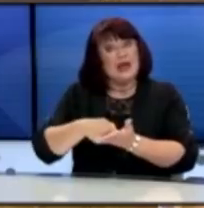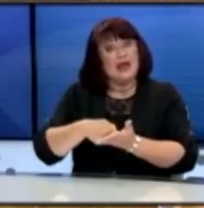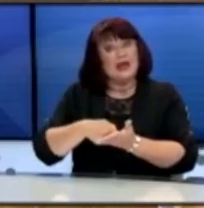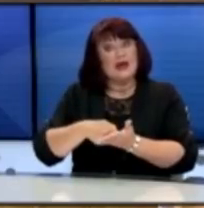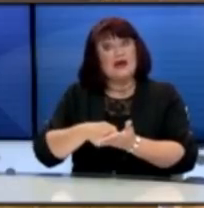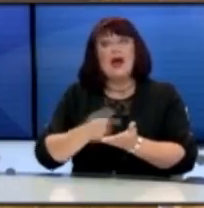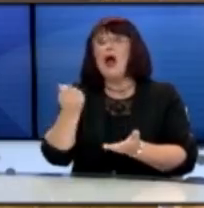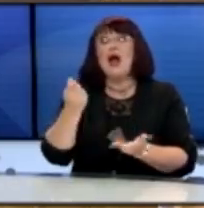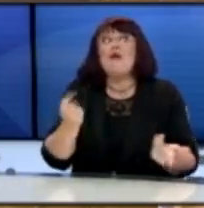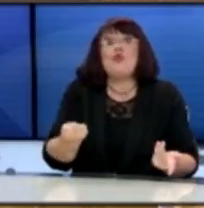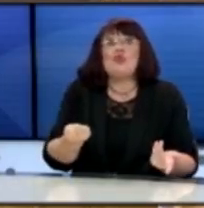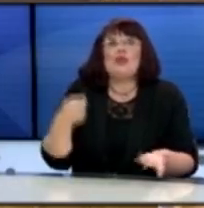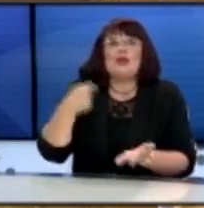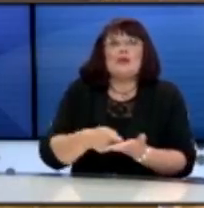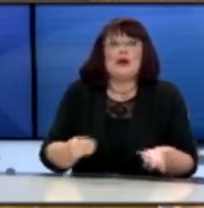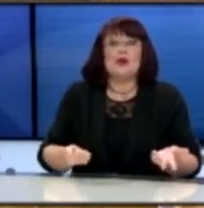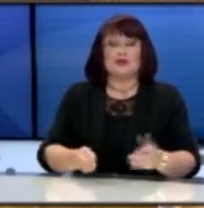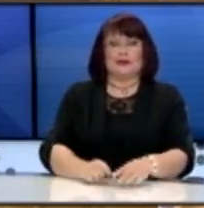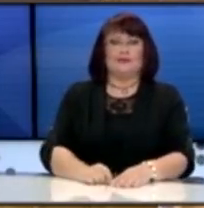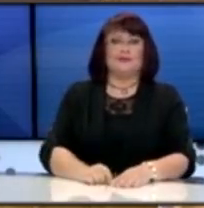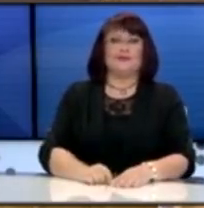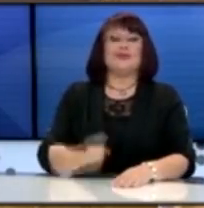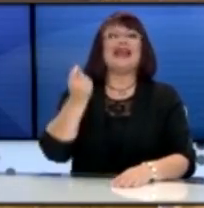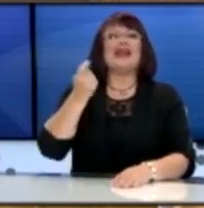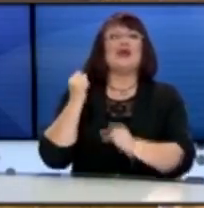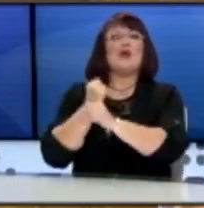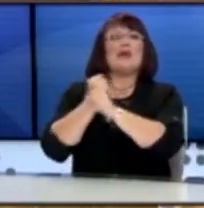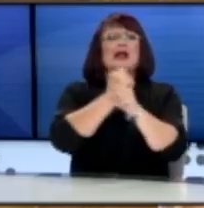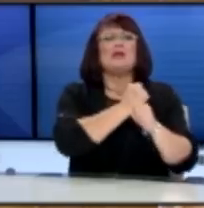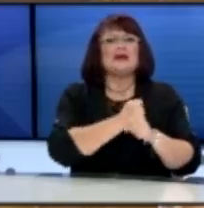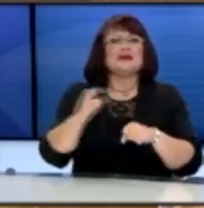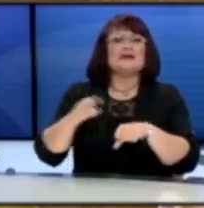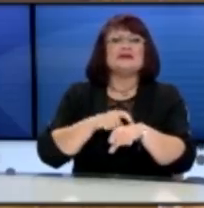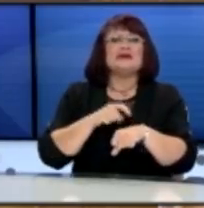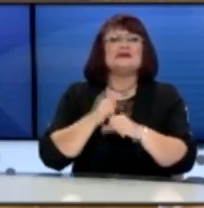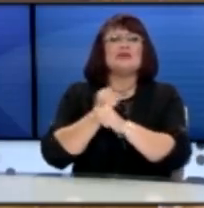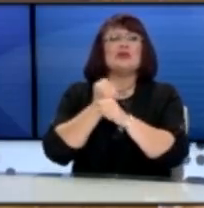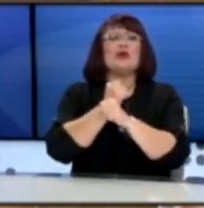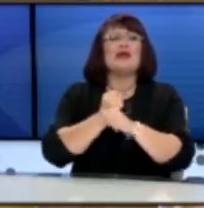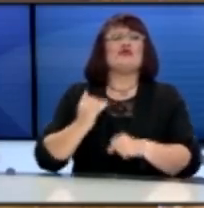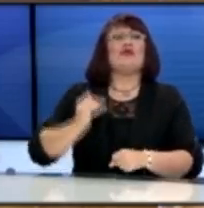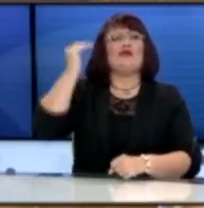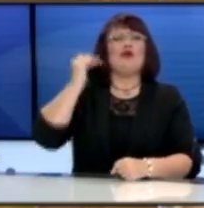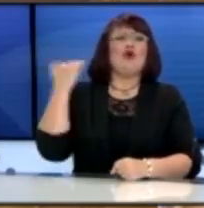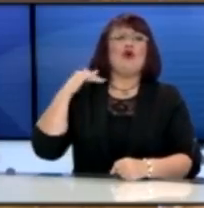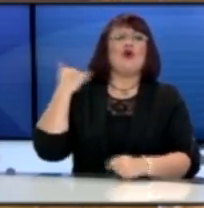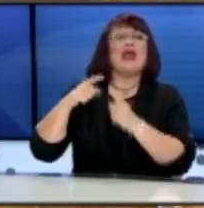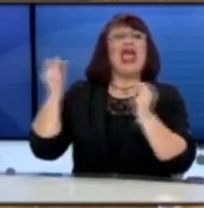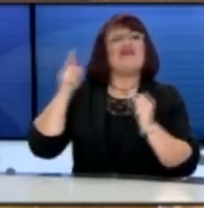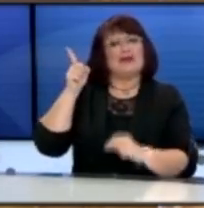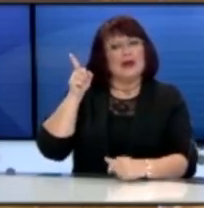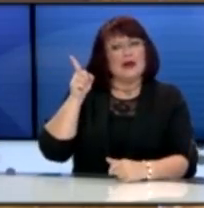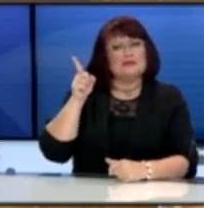εισόδημα? Οι μικροί αυτοαπασχολούμενοι επαγγελματίες είναι στον αέρα. Στη Βόρεια Εύβοια, όπως και στις άλλες